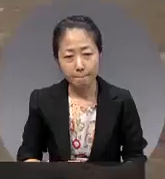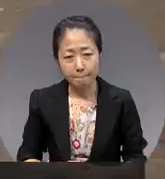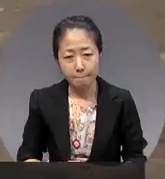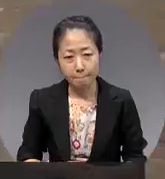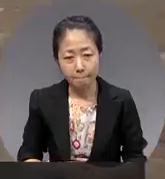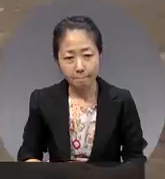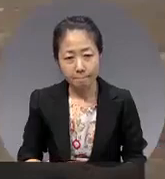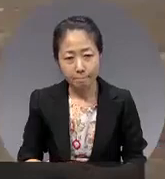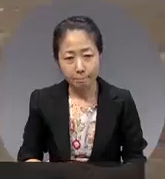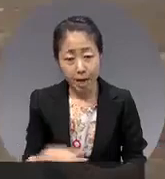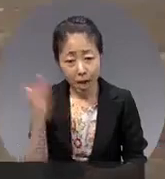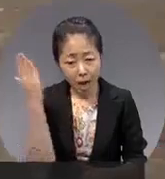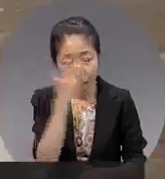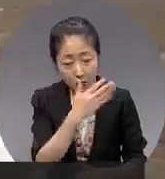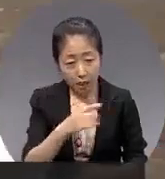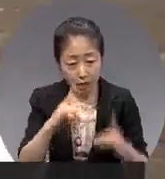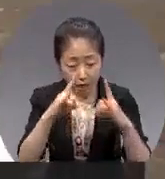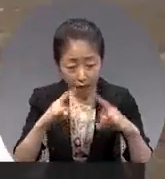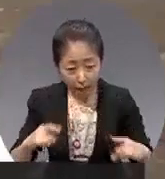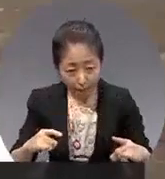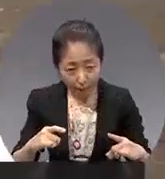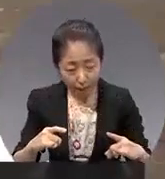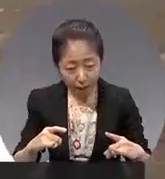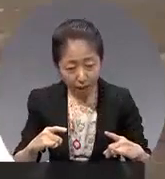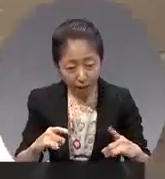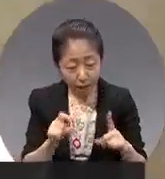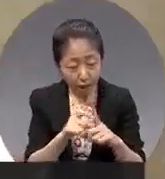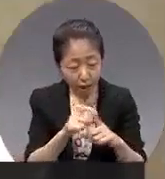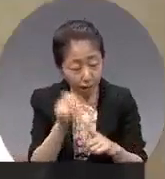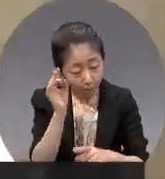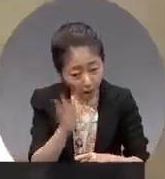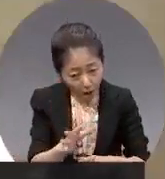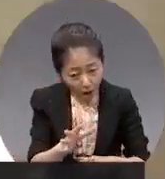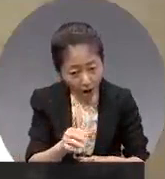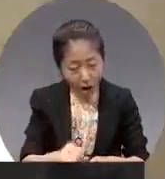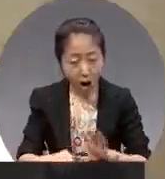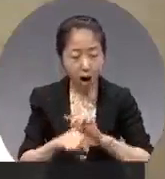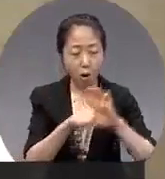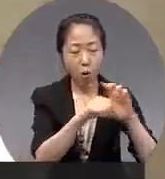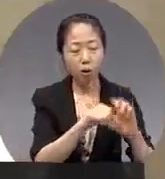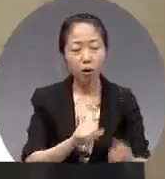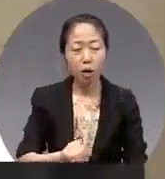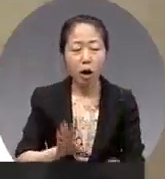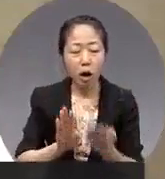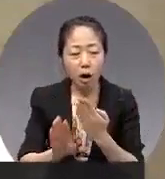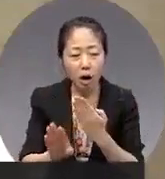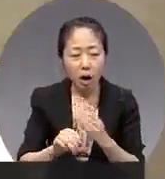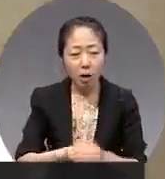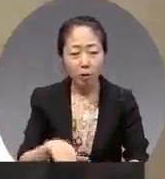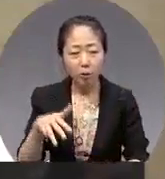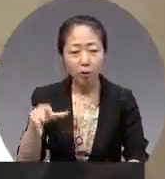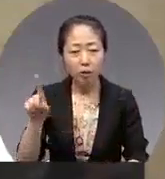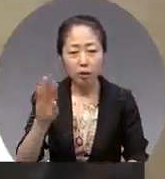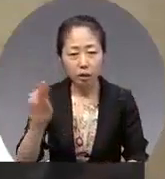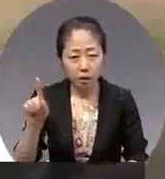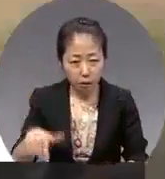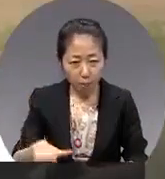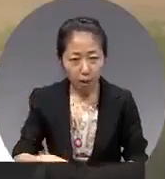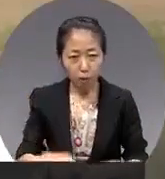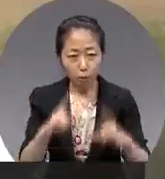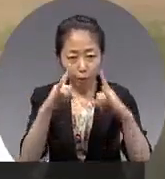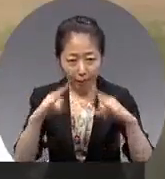클린 캠핑 이라는 말 들어보셨나요 코론 알고 이후 이른바 차 박관호 지 캠핑을 즐기는 사람들이 많아지면서